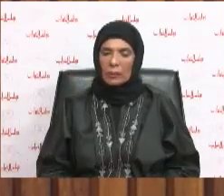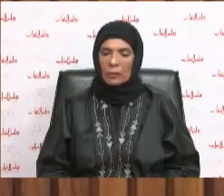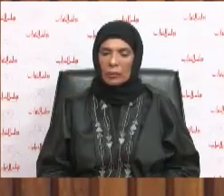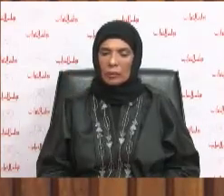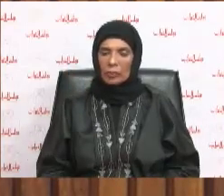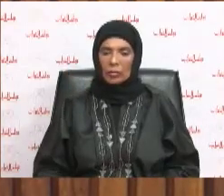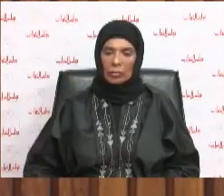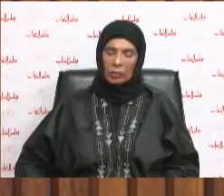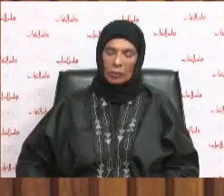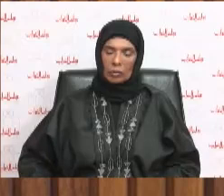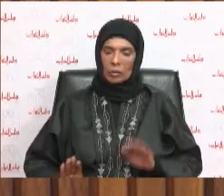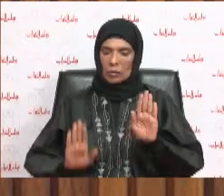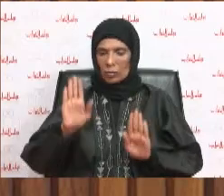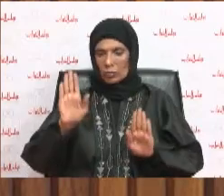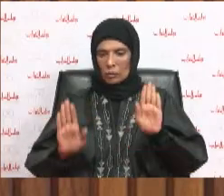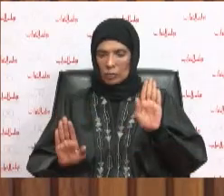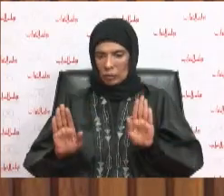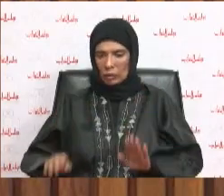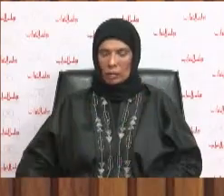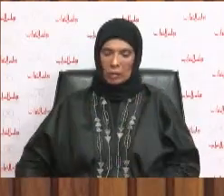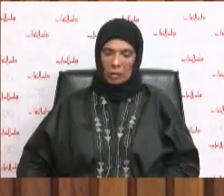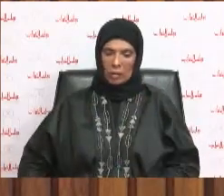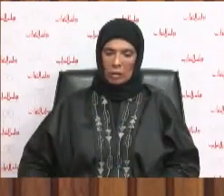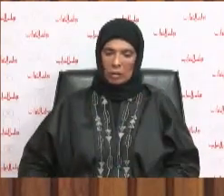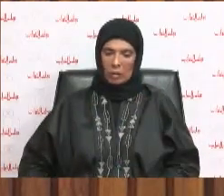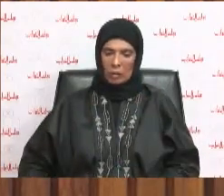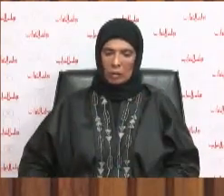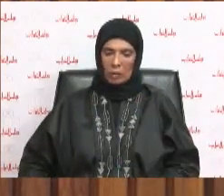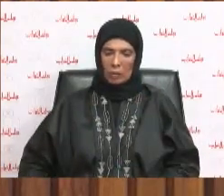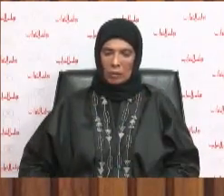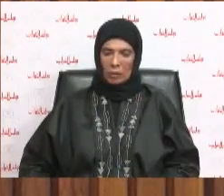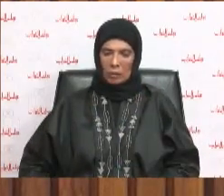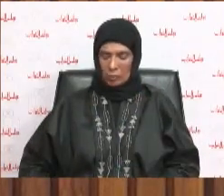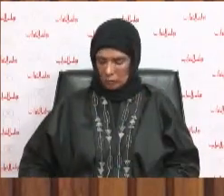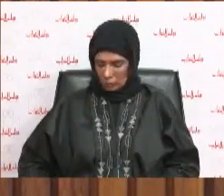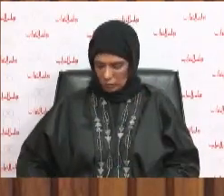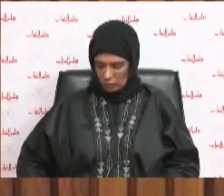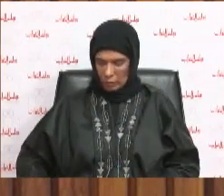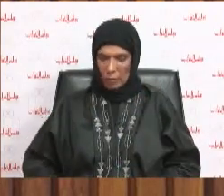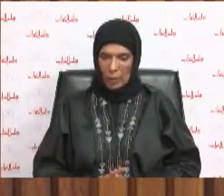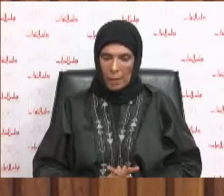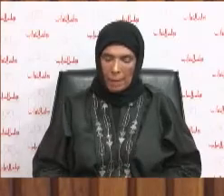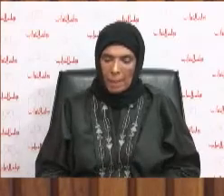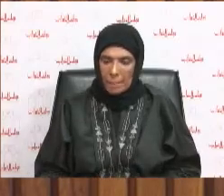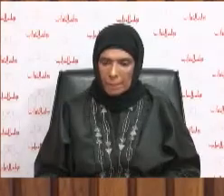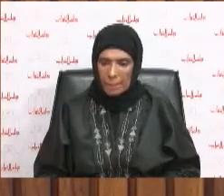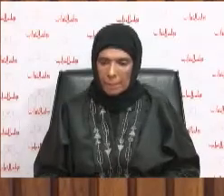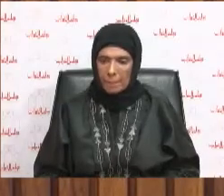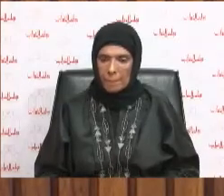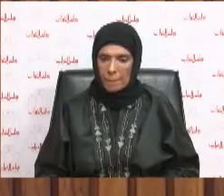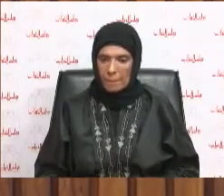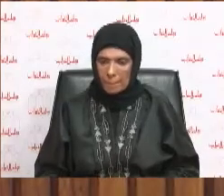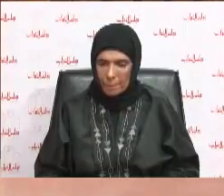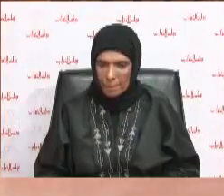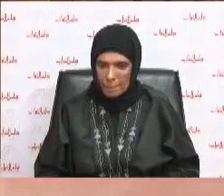العادة أن احنا نصوت يعني صوت المجلس مرة واحدة على جميع التوصيات والمقترحات دفعة واحدة، فإذا ما عندك